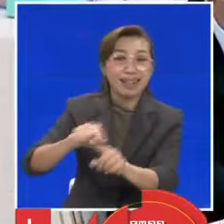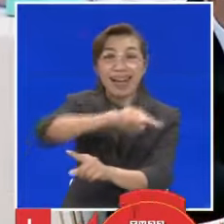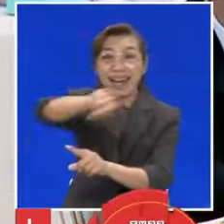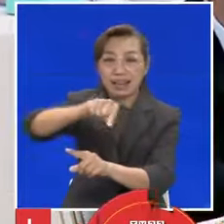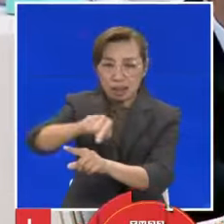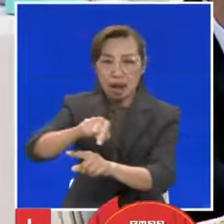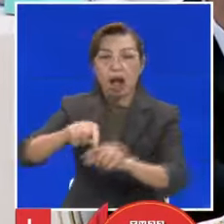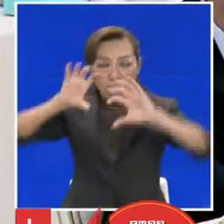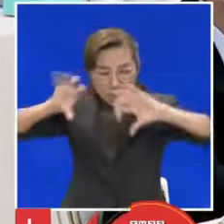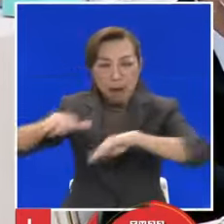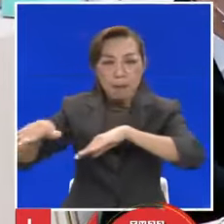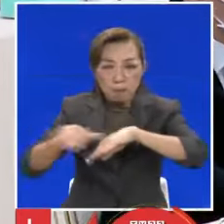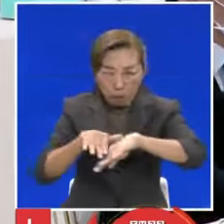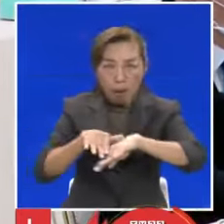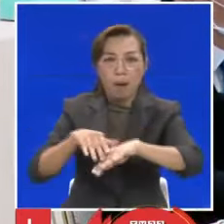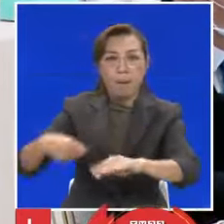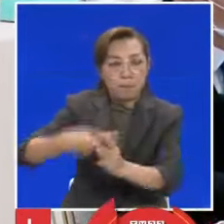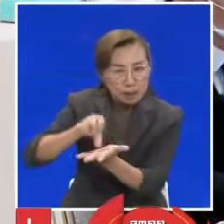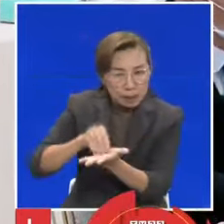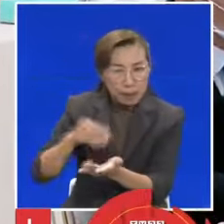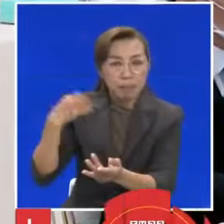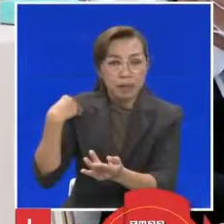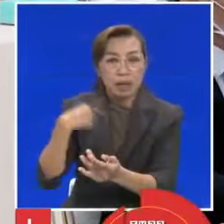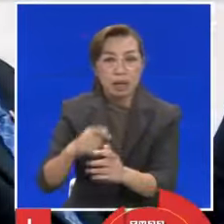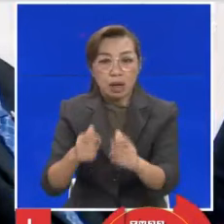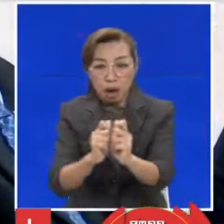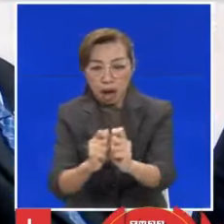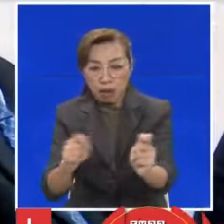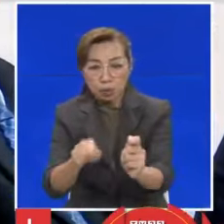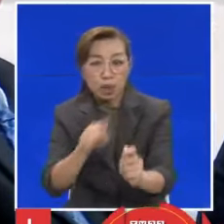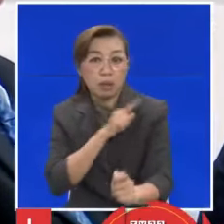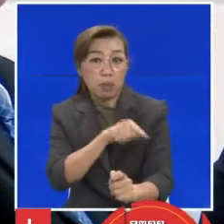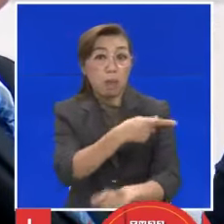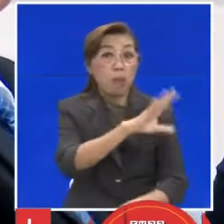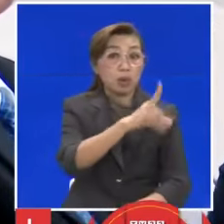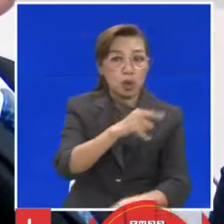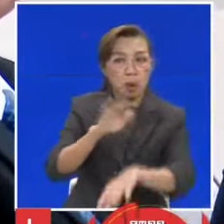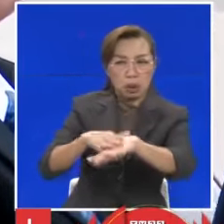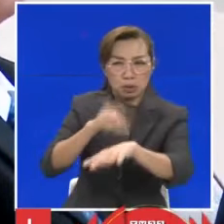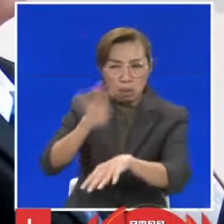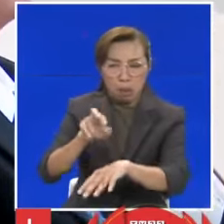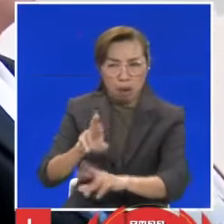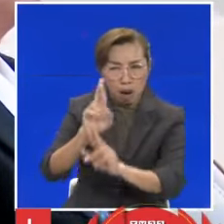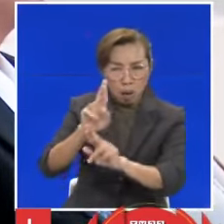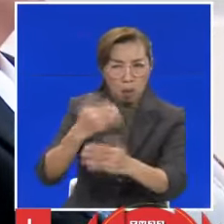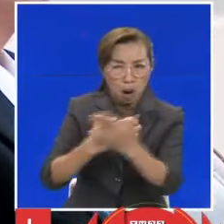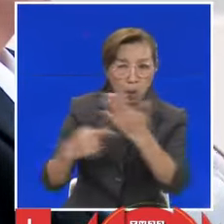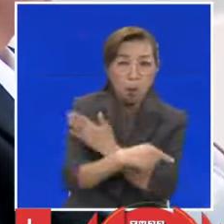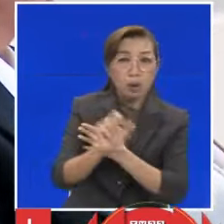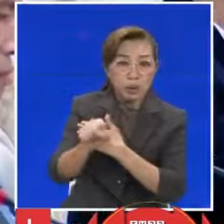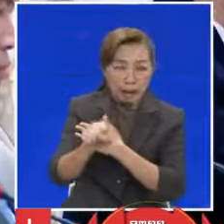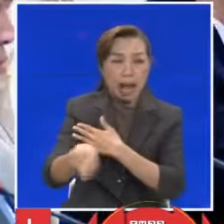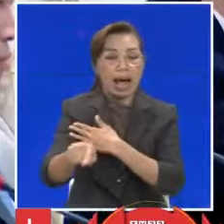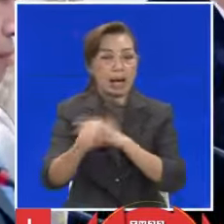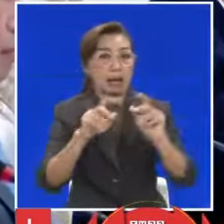คะและเห็นบอกว่าจะมีการตั้งคณะอนุกรรมการดูเรื่องทุจริตที่ปปช.เขามีข้อกังวลมีข้อห่วงใยกันอันนี้ก็นาย